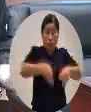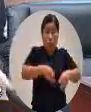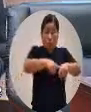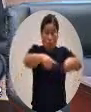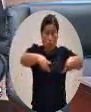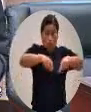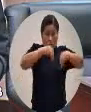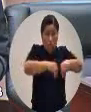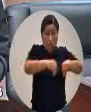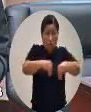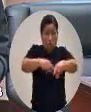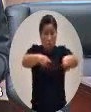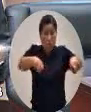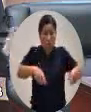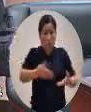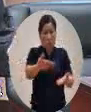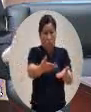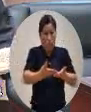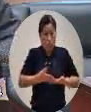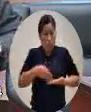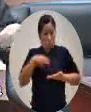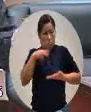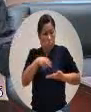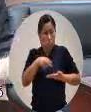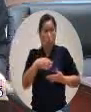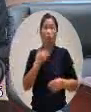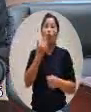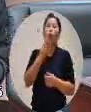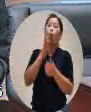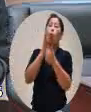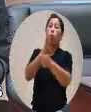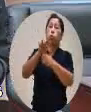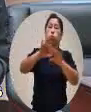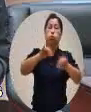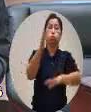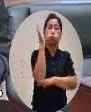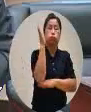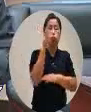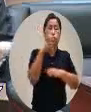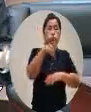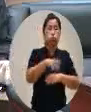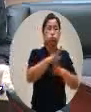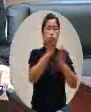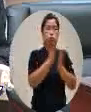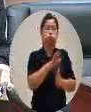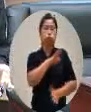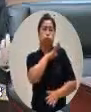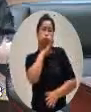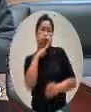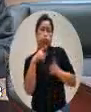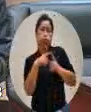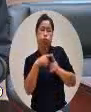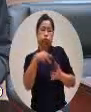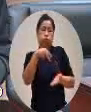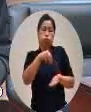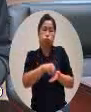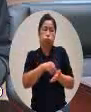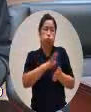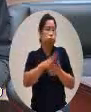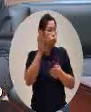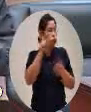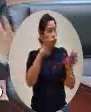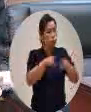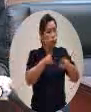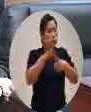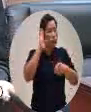買賣的契約拿出來那我問過地震局地震事務所他說這個是私人的契約大概15年就銷毀